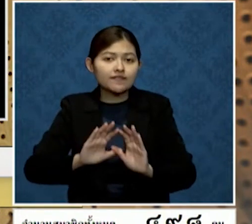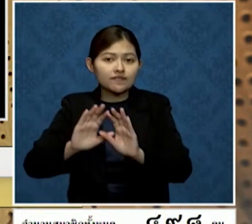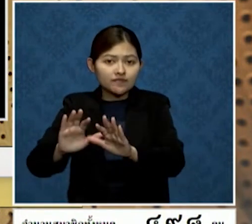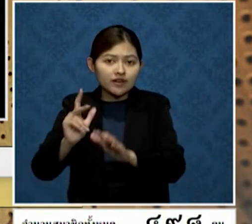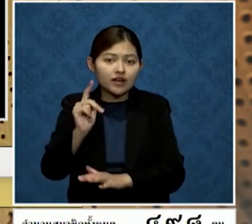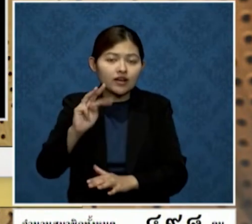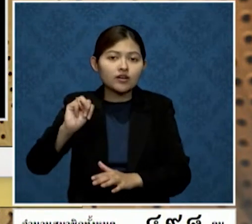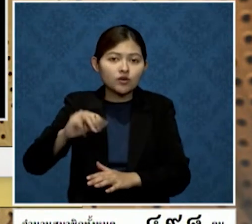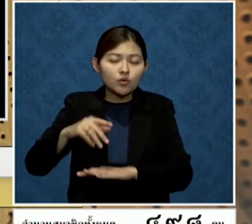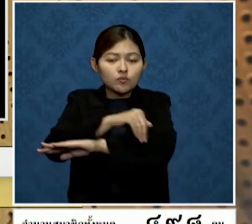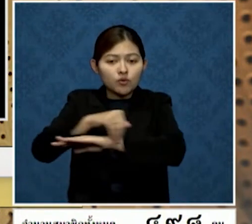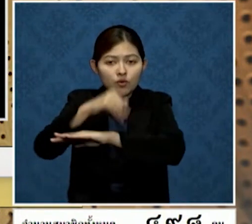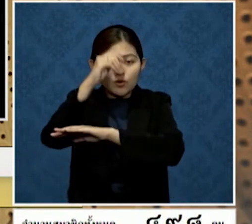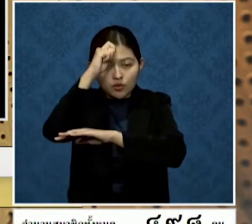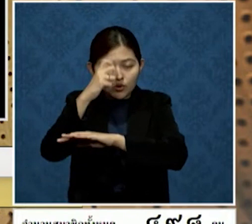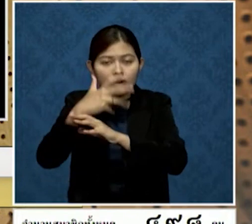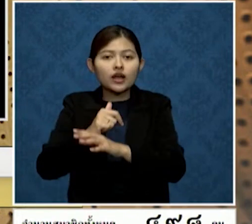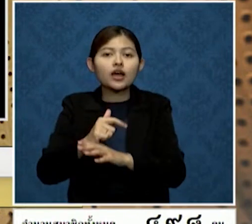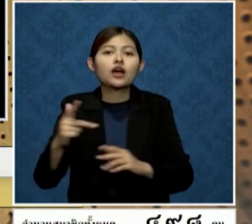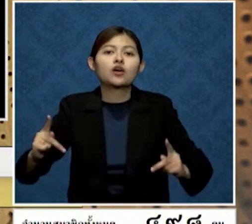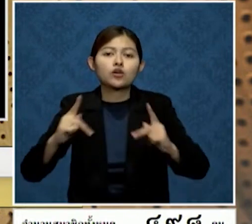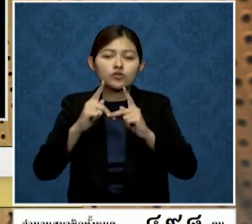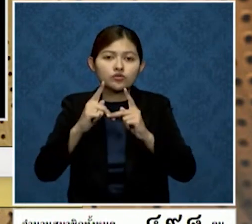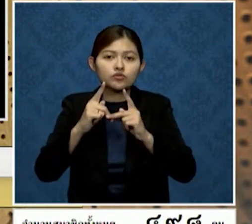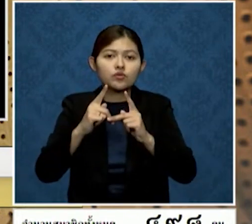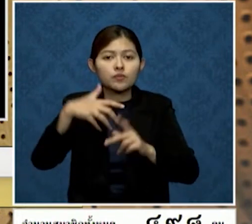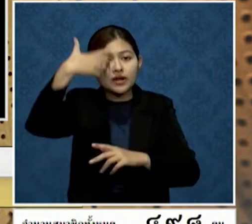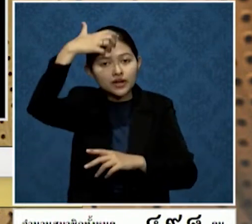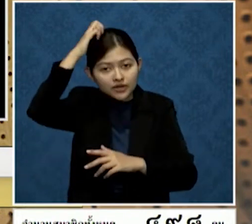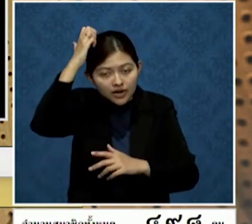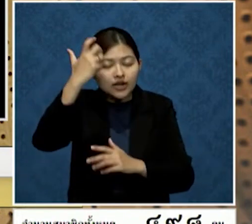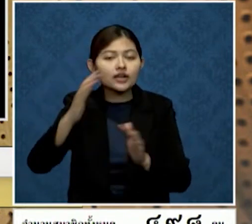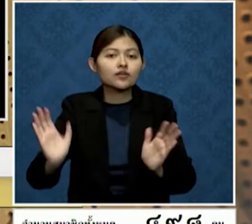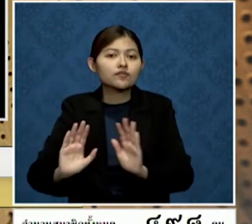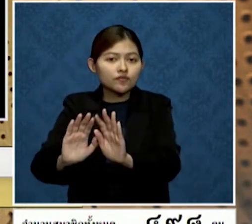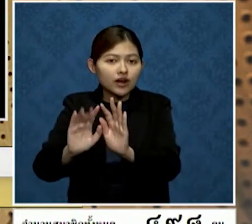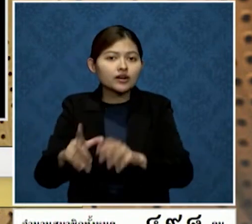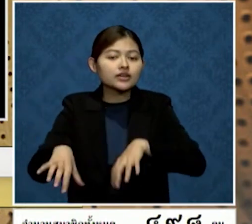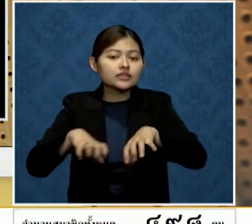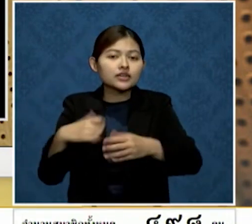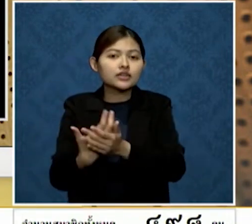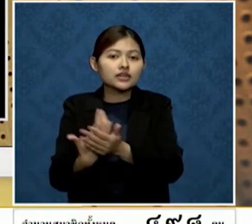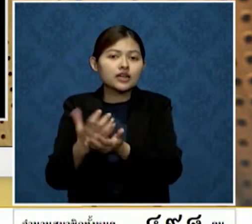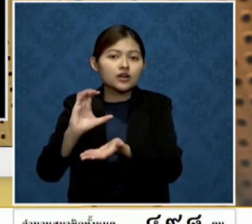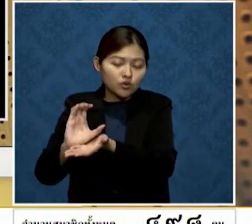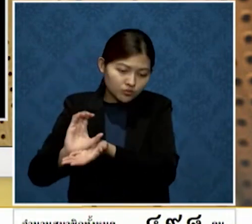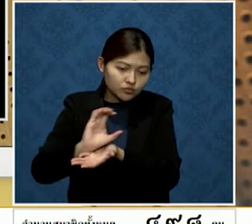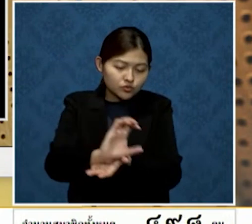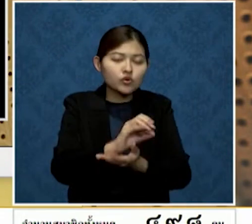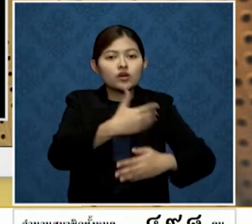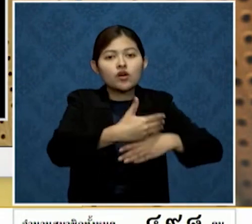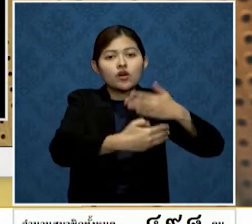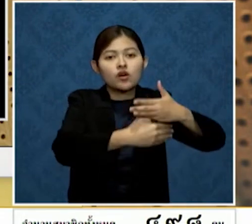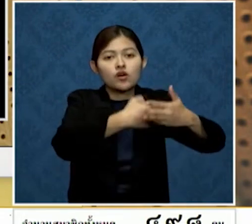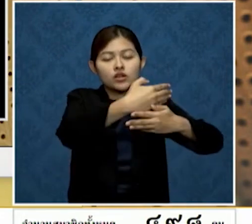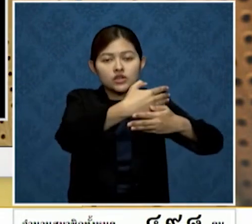ฟงและผังเมืองรัตมนตรีวาการกระทวงมาไทยเลงสำรวจและจัสันงบประมาณเพื่อจะทำเกือนกัดเท่าชายฝั่งใ